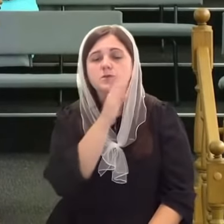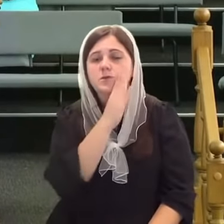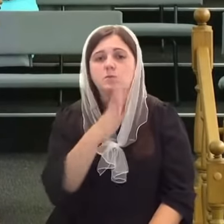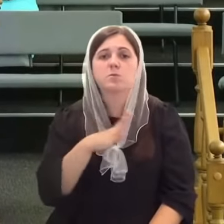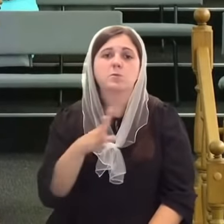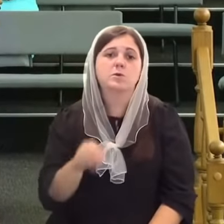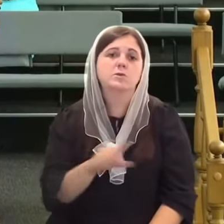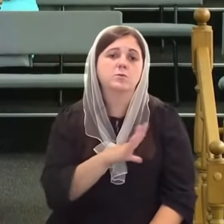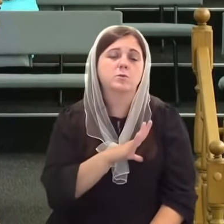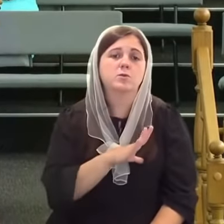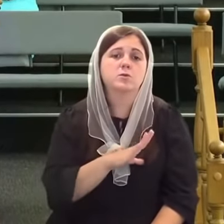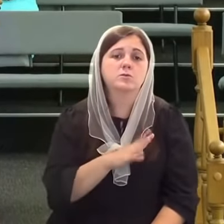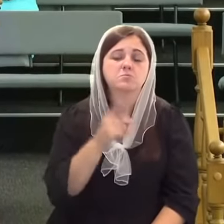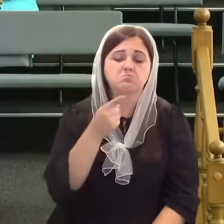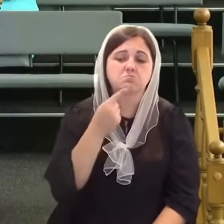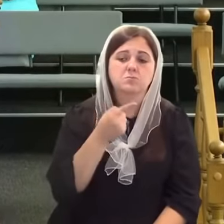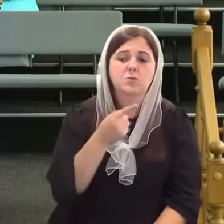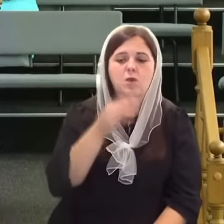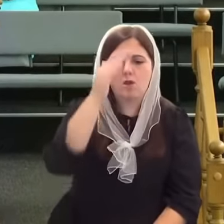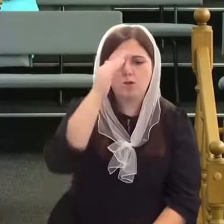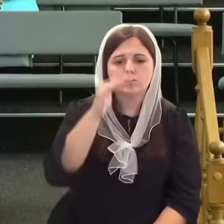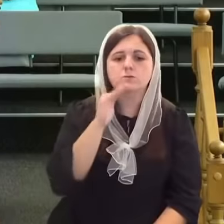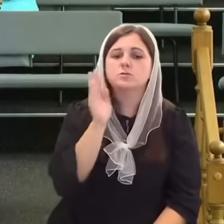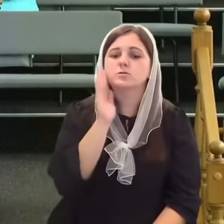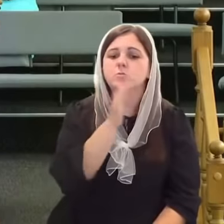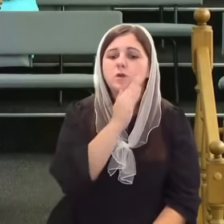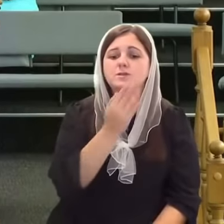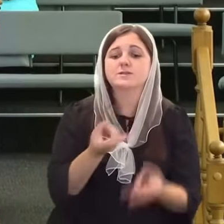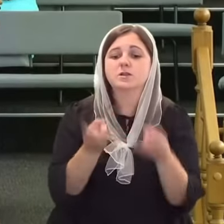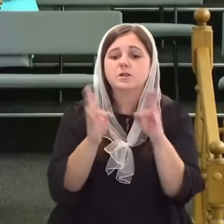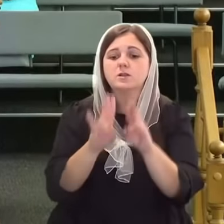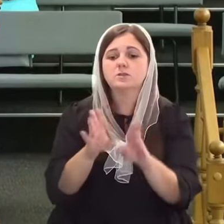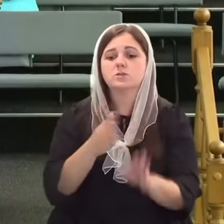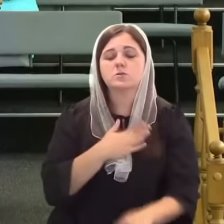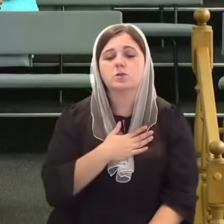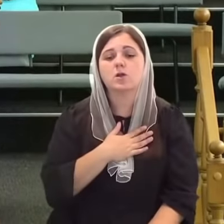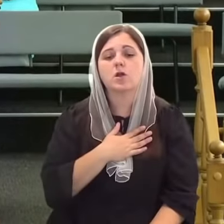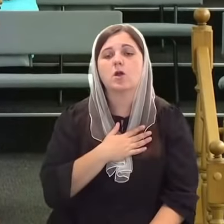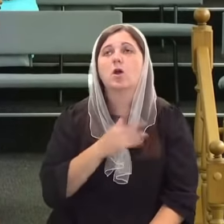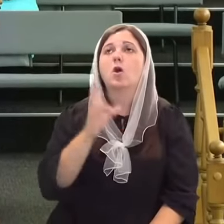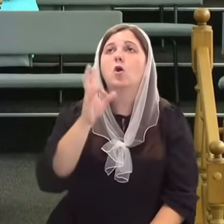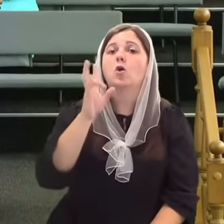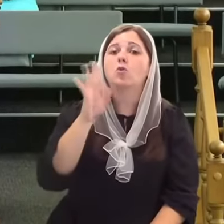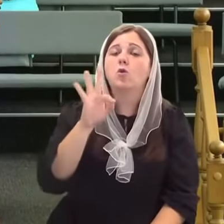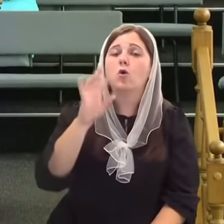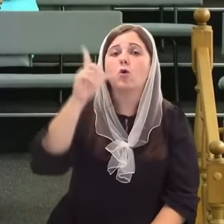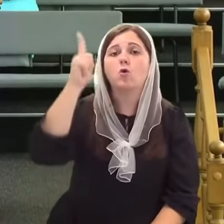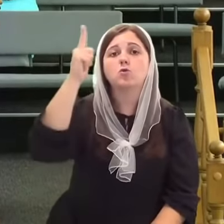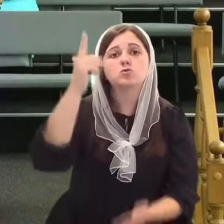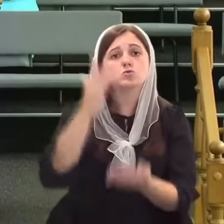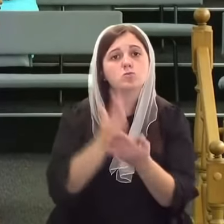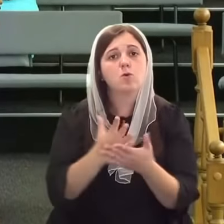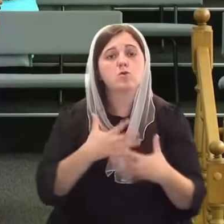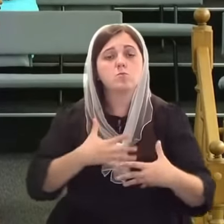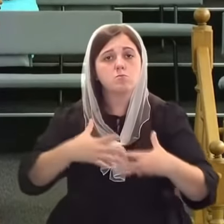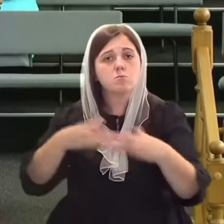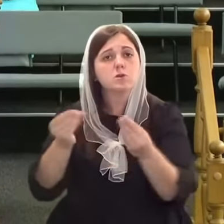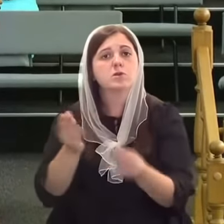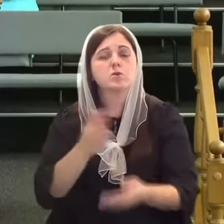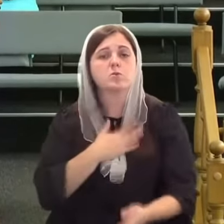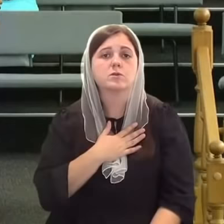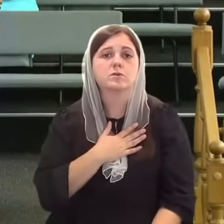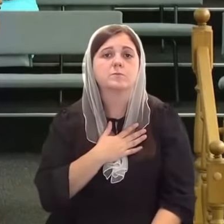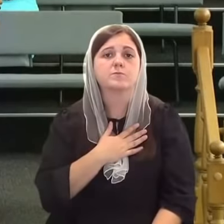слова: «Отец мой и мать оставили меня, но Господь принял меня». Слава